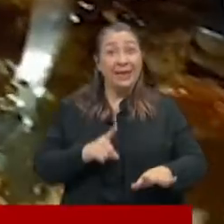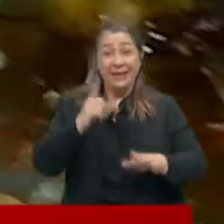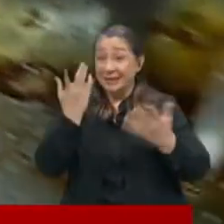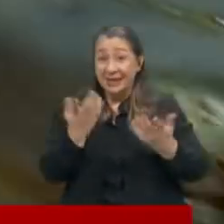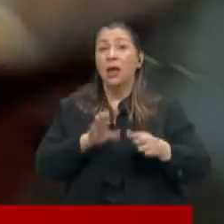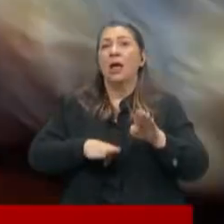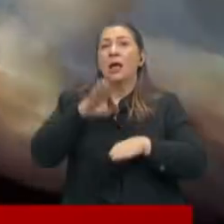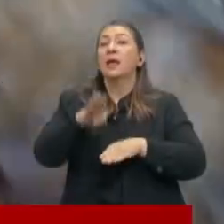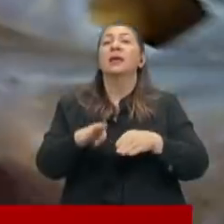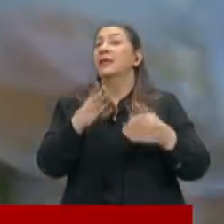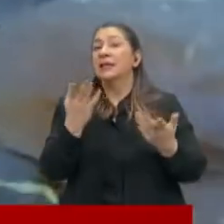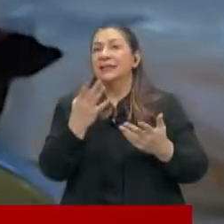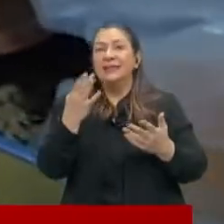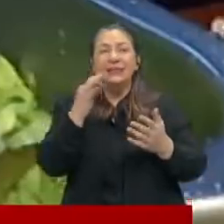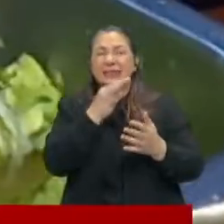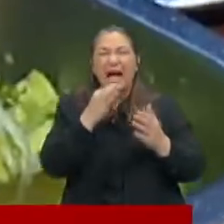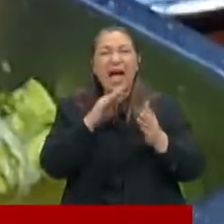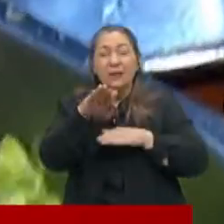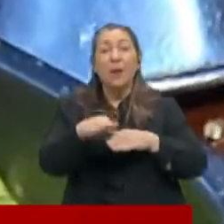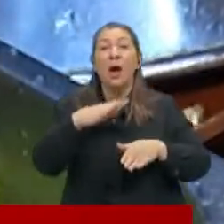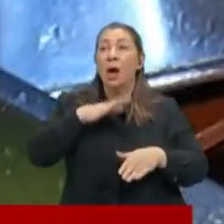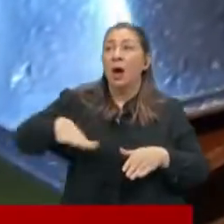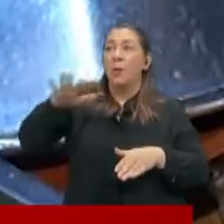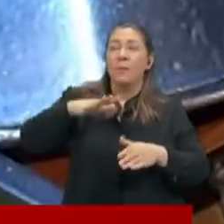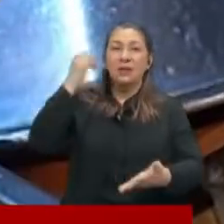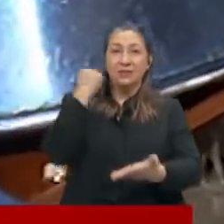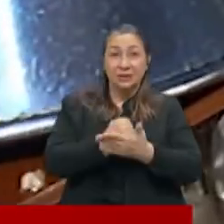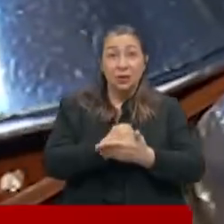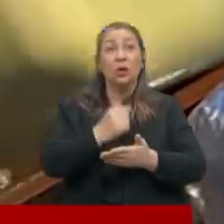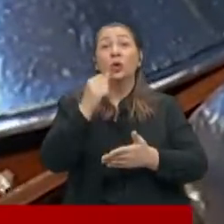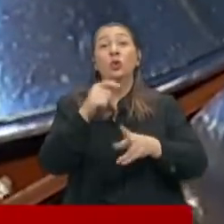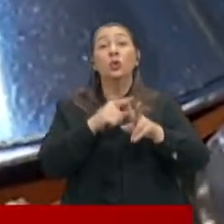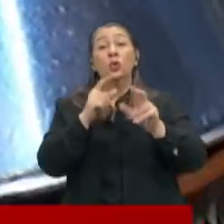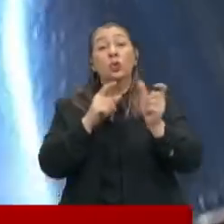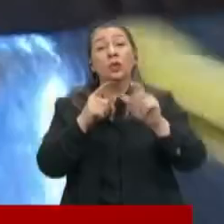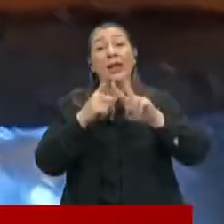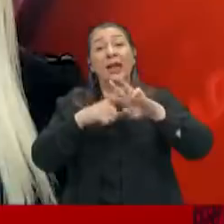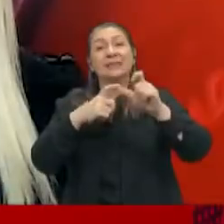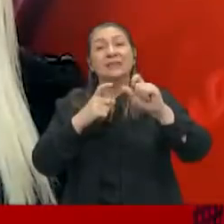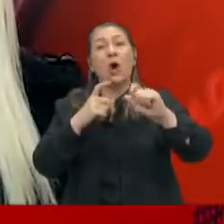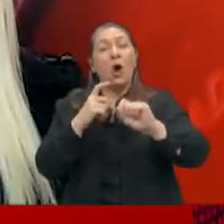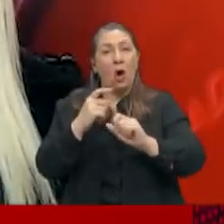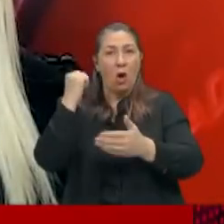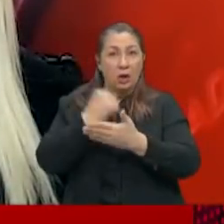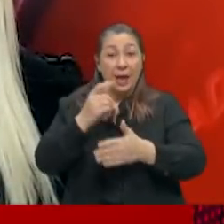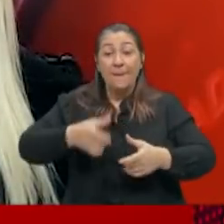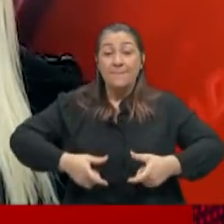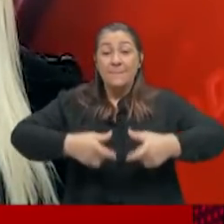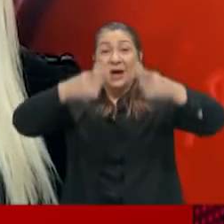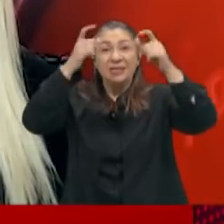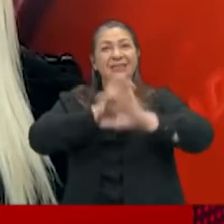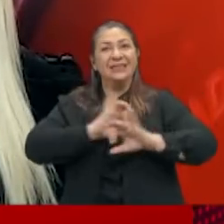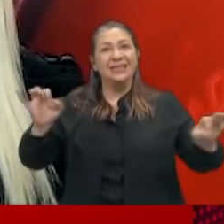sonra atılacak bir diğer kritik adımsa Avrupa tescili ve UNESCO tarafından verilecek onay. Bacasız